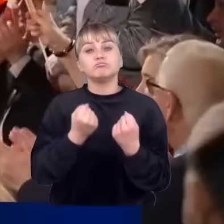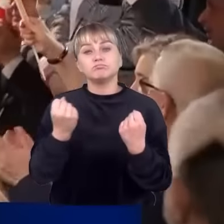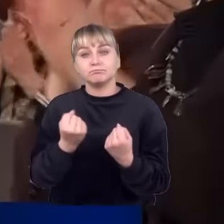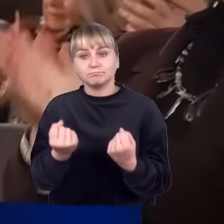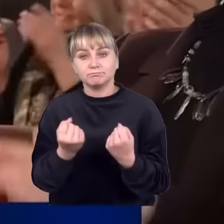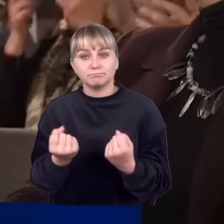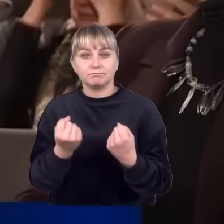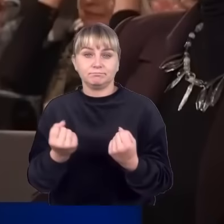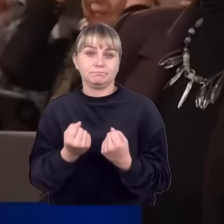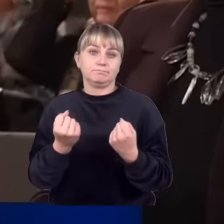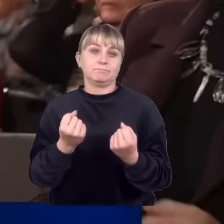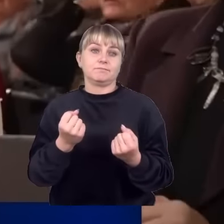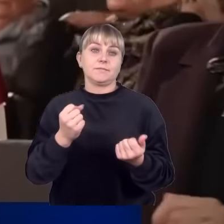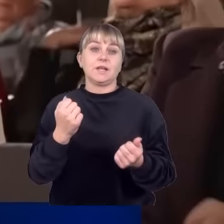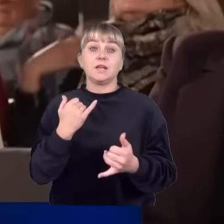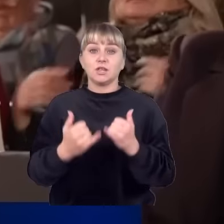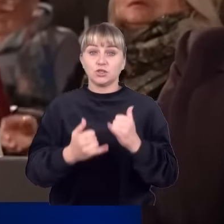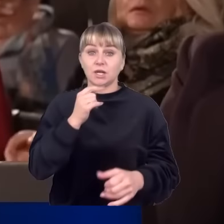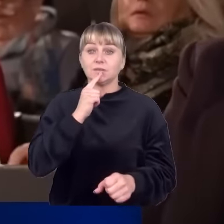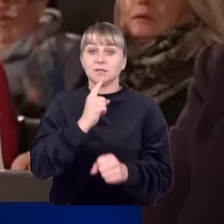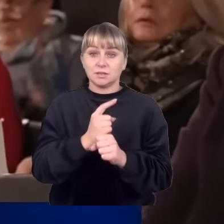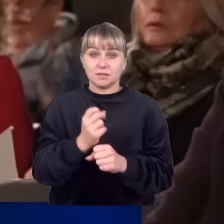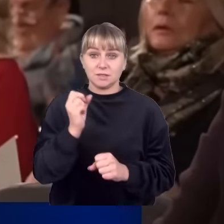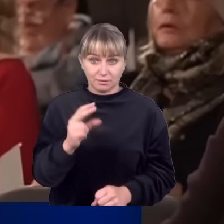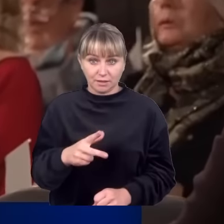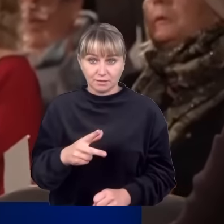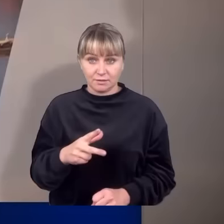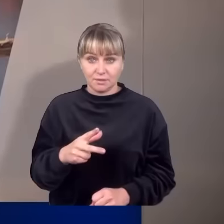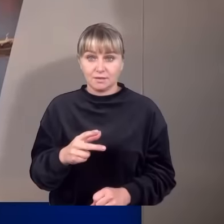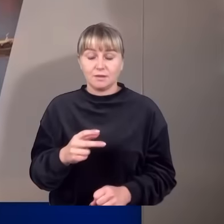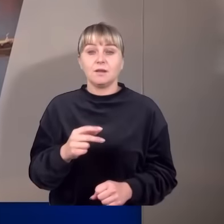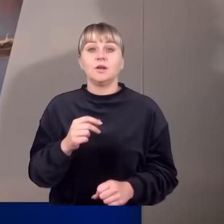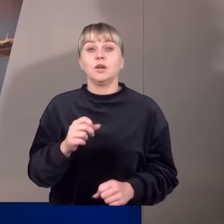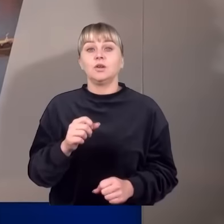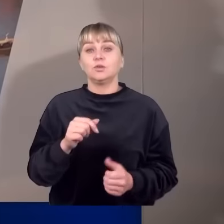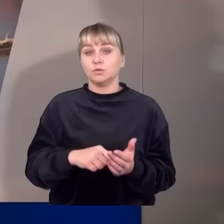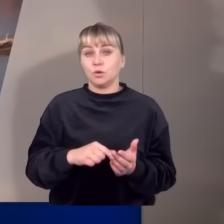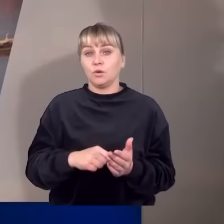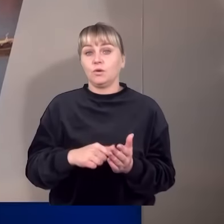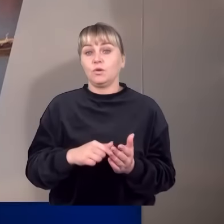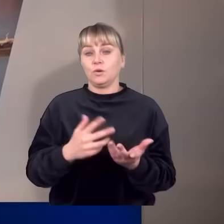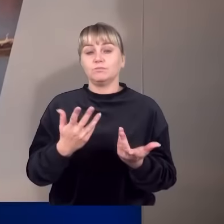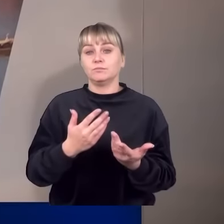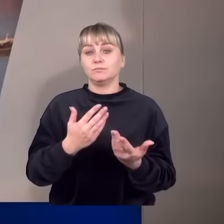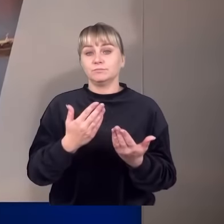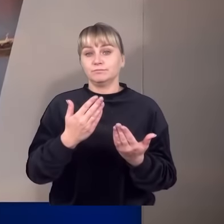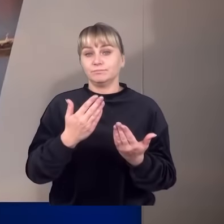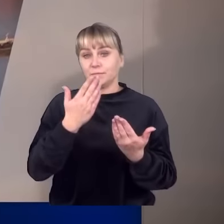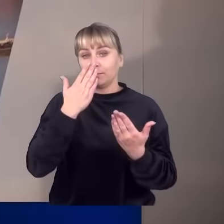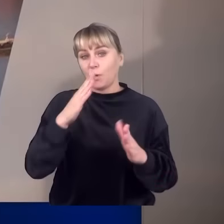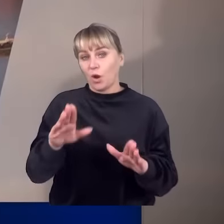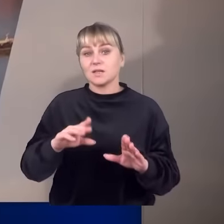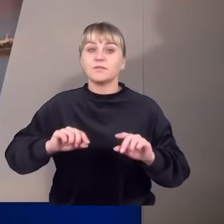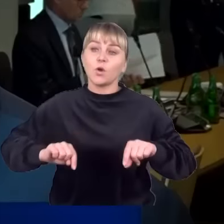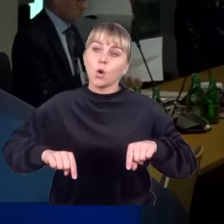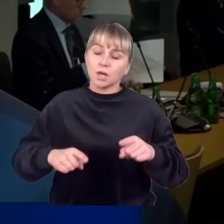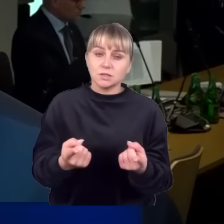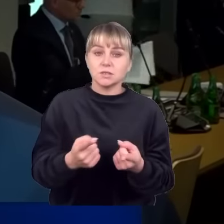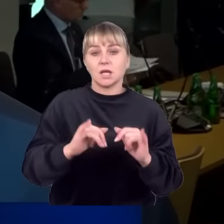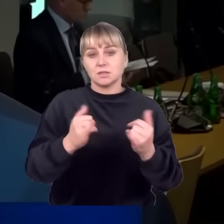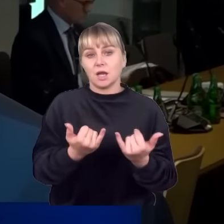Będziemy starali się po prostu wtedy, jeśli ta decyzja zapadnie pozytywna, przeprowadzić w sposób organizacyjny i